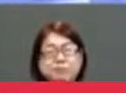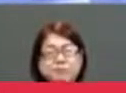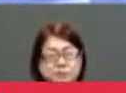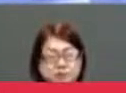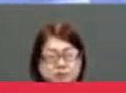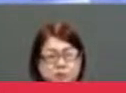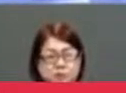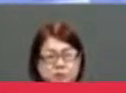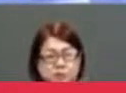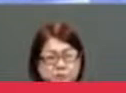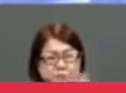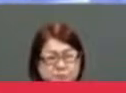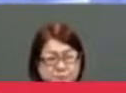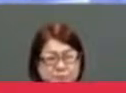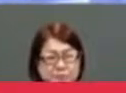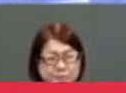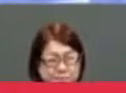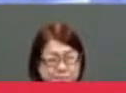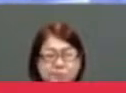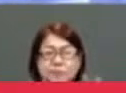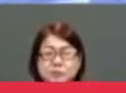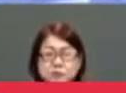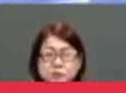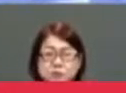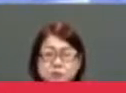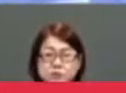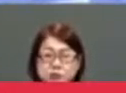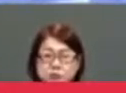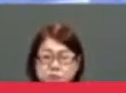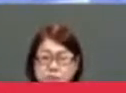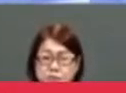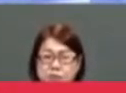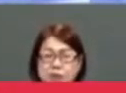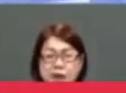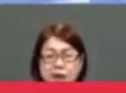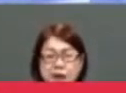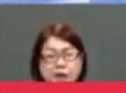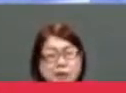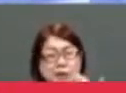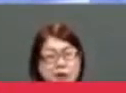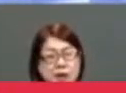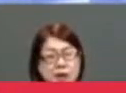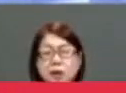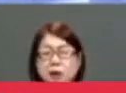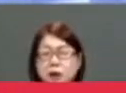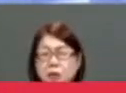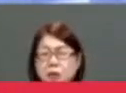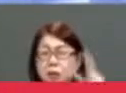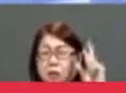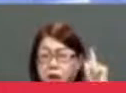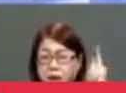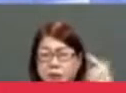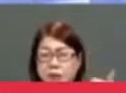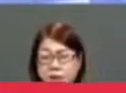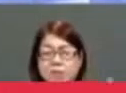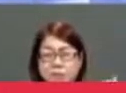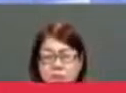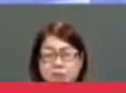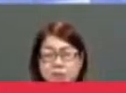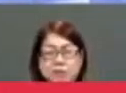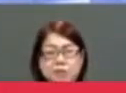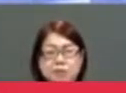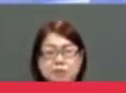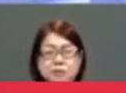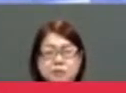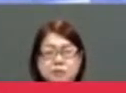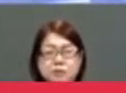ำนักในประเทศระยะยาวและรายงานในภาคอุตสาหกรรมภาคบริการค่ะทั้งนี้นายแพทย์ทวีสินระบุว่าในวันเสาร์อาทิตย์จะไ